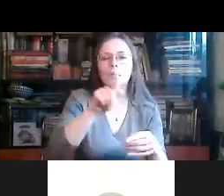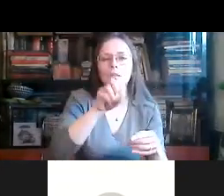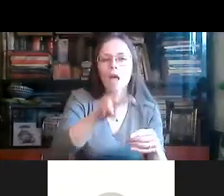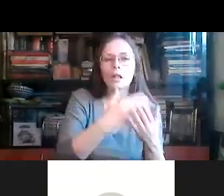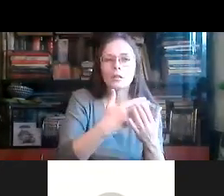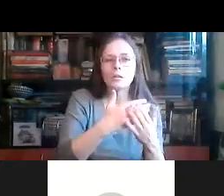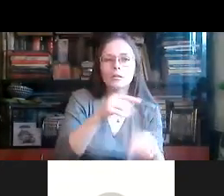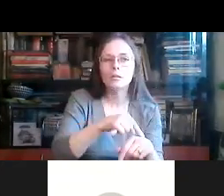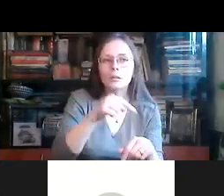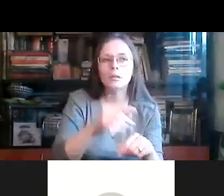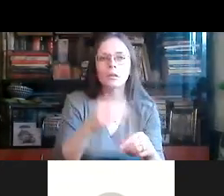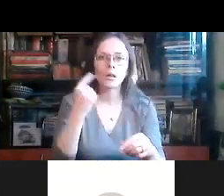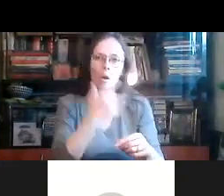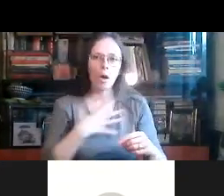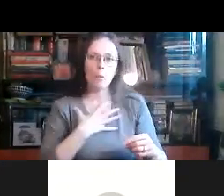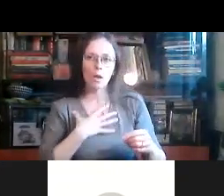эмоции,